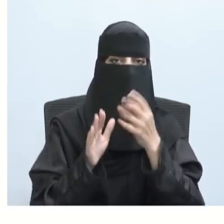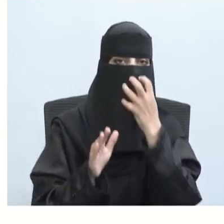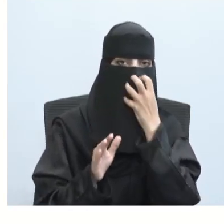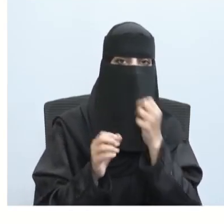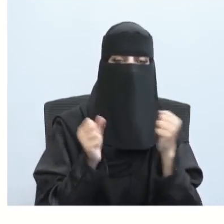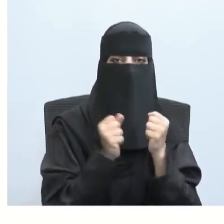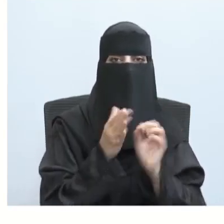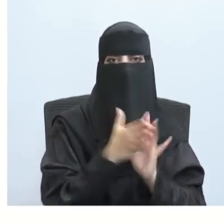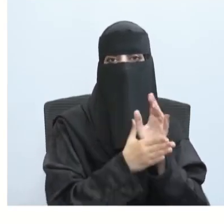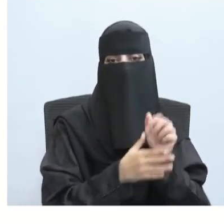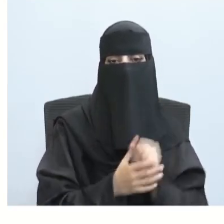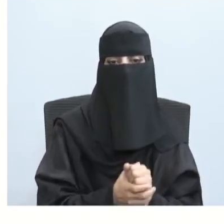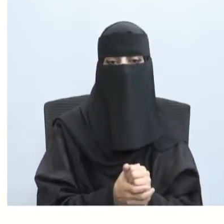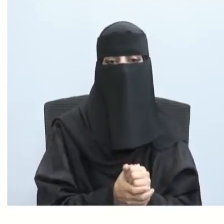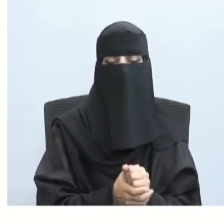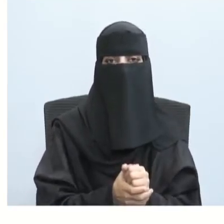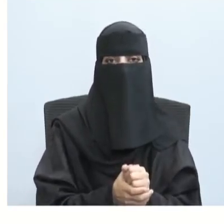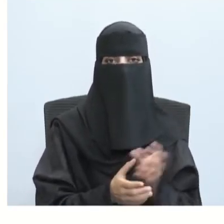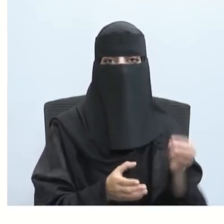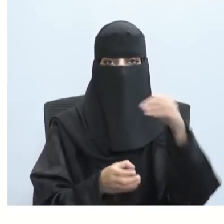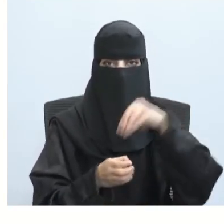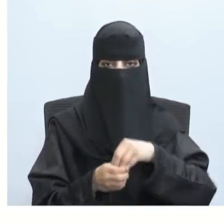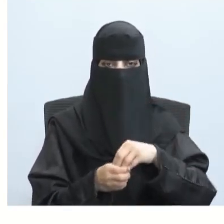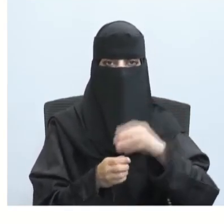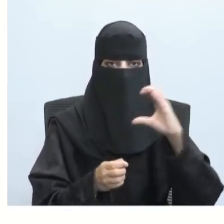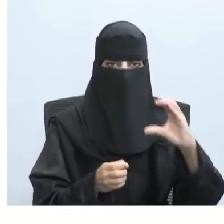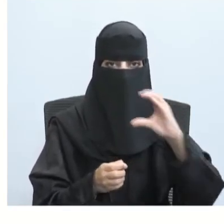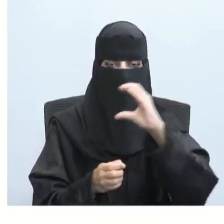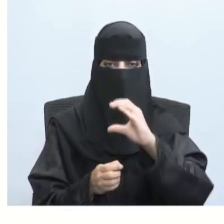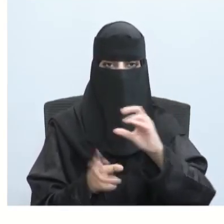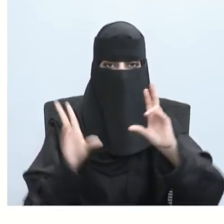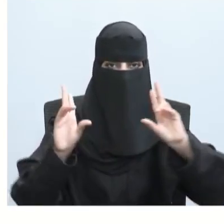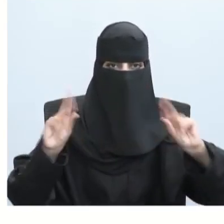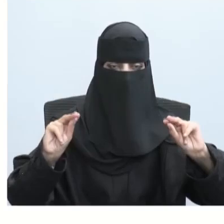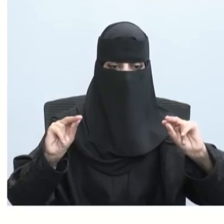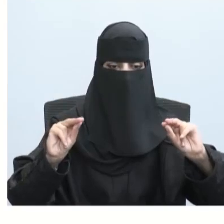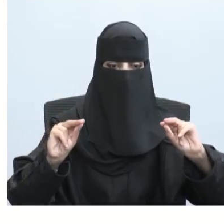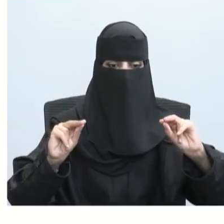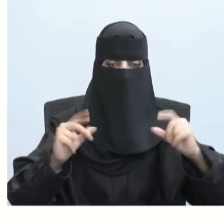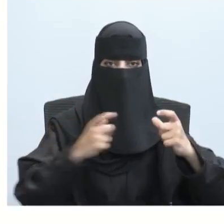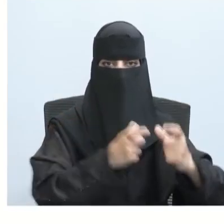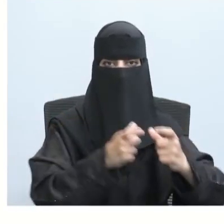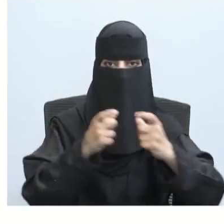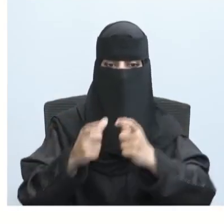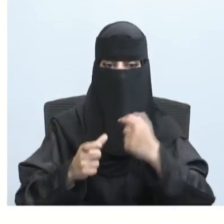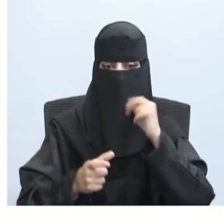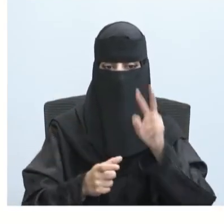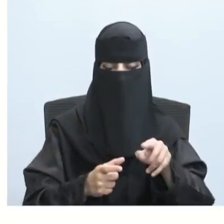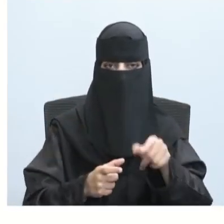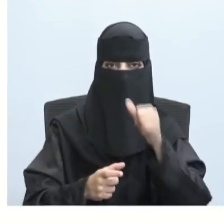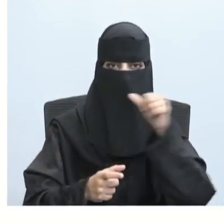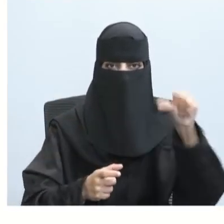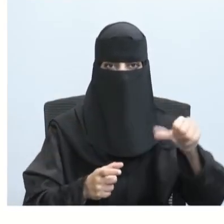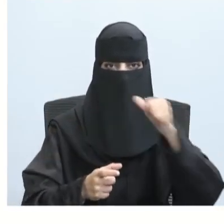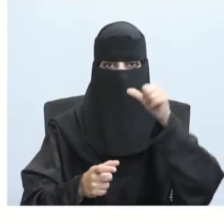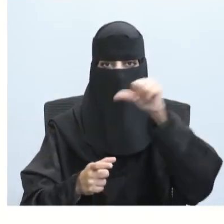والتبخر ضع كميتين متساويتين من الماء في طبقين متشابهين كما تشاهد امامك